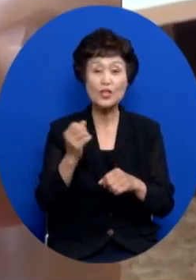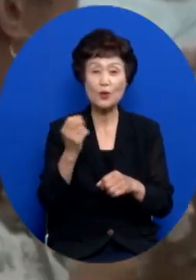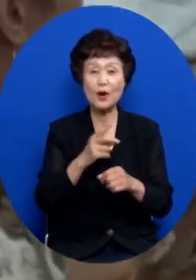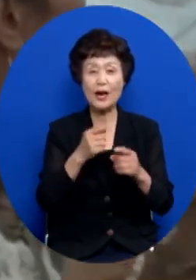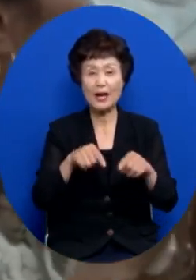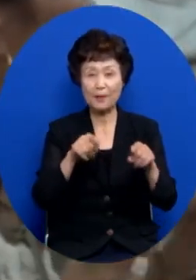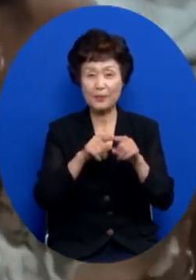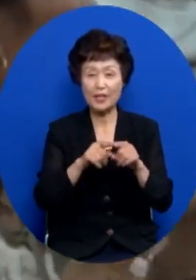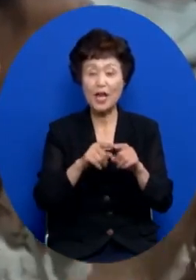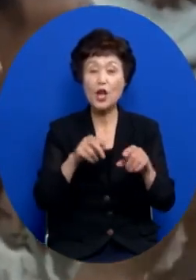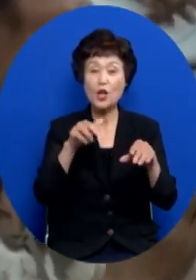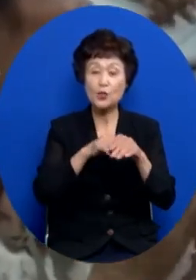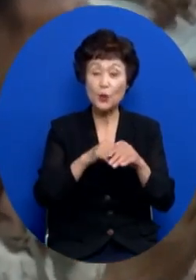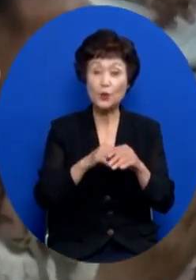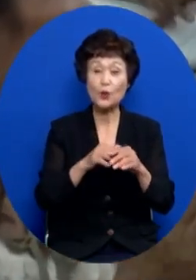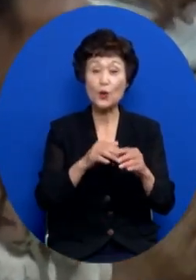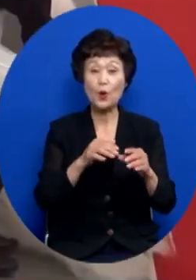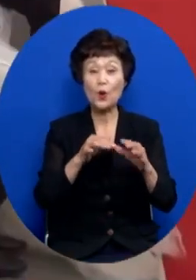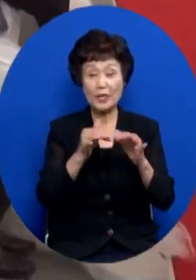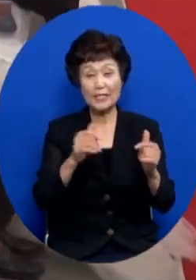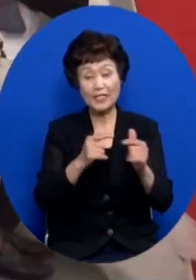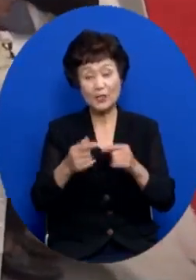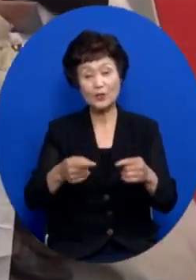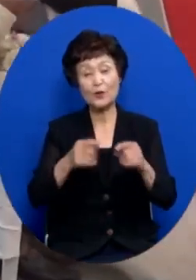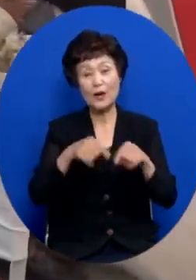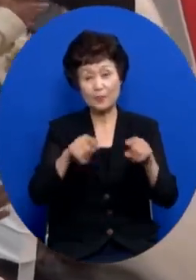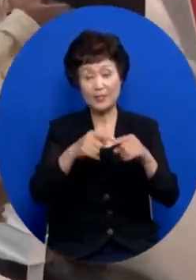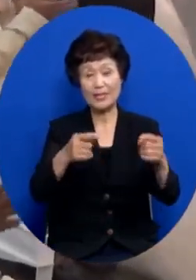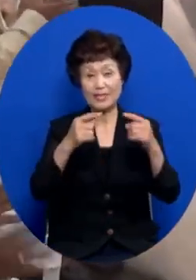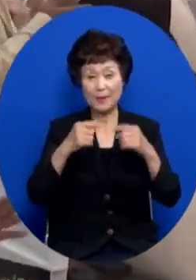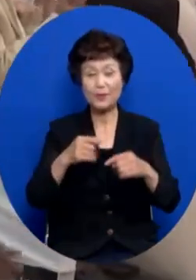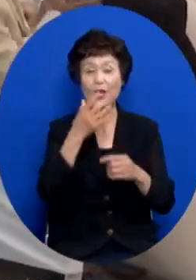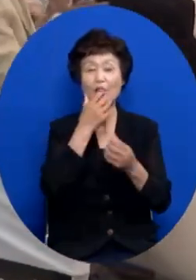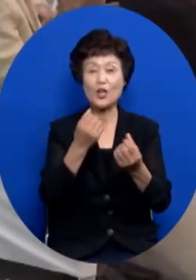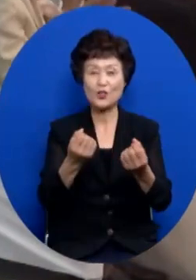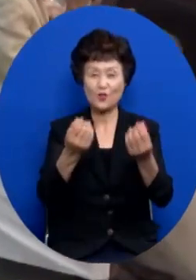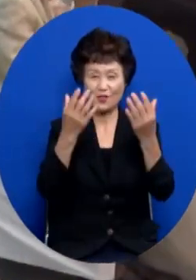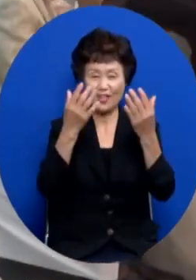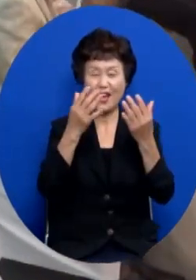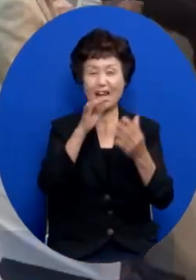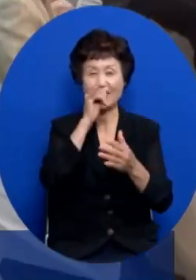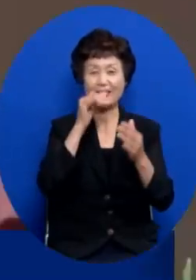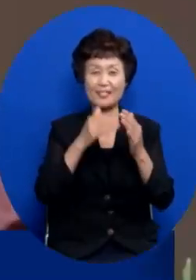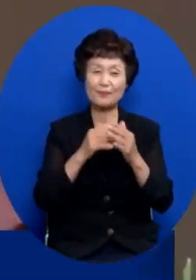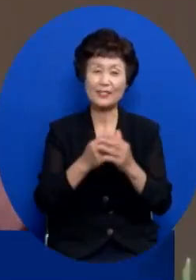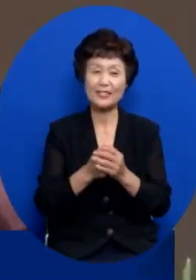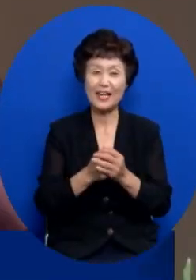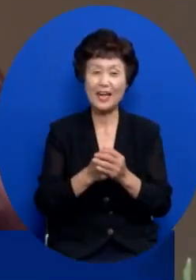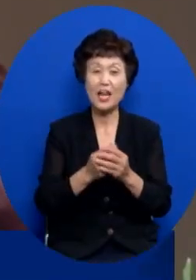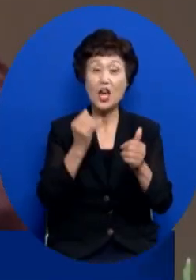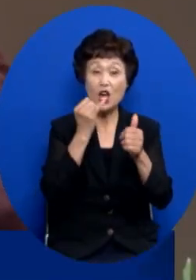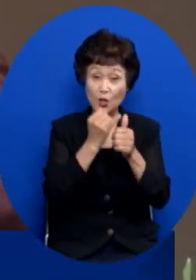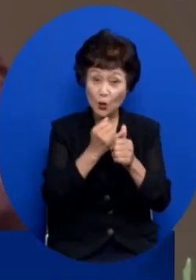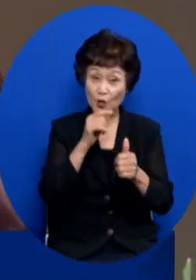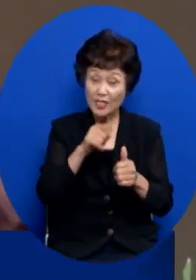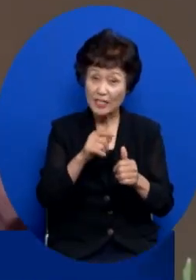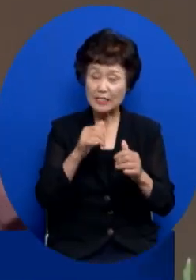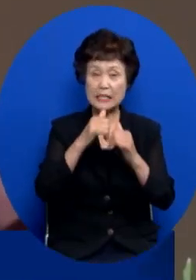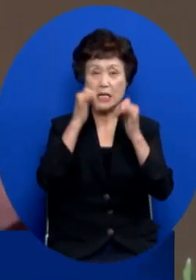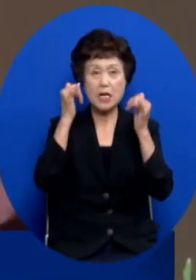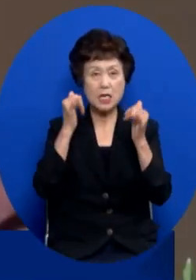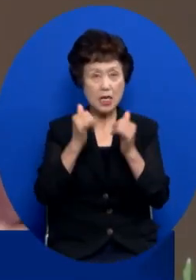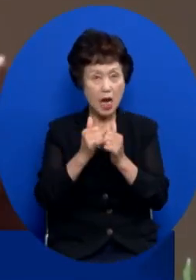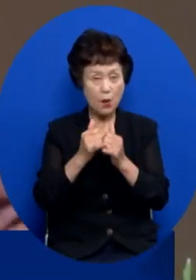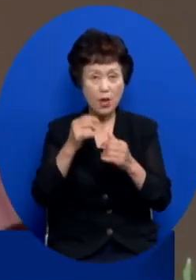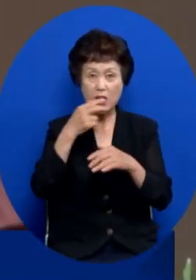및 종교자문위원회에서도 함께 참여해 축사와 주례를 이어갔습니다. Marriage is not the